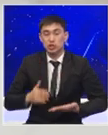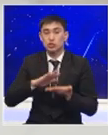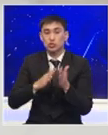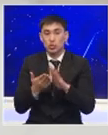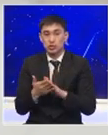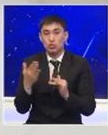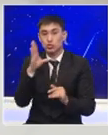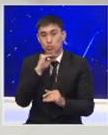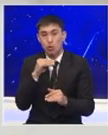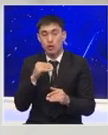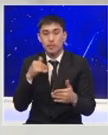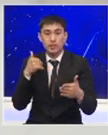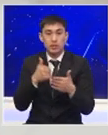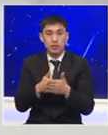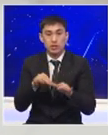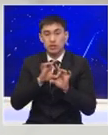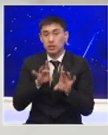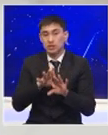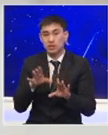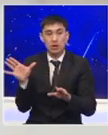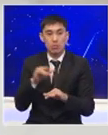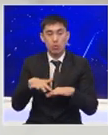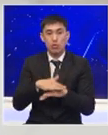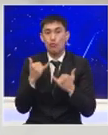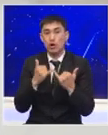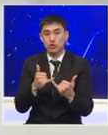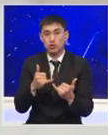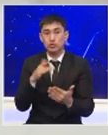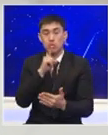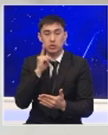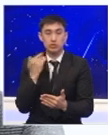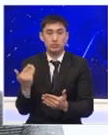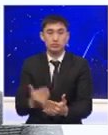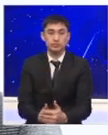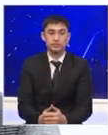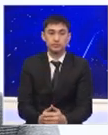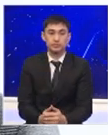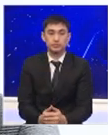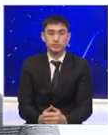ситуации он смог Достучаться до многих чем снискал уважением большинство молодежи